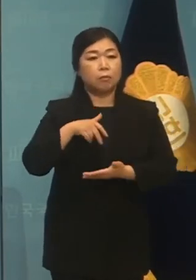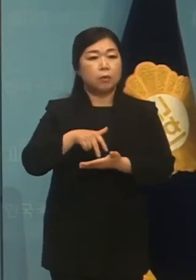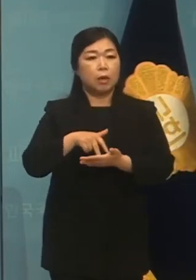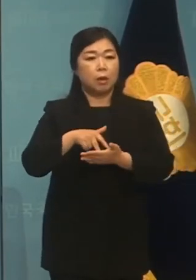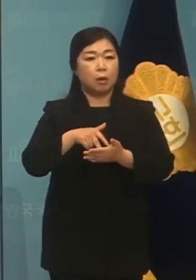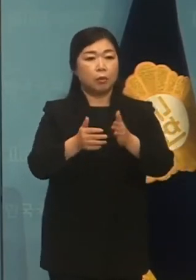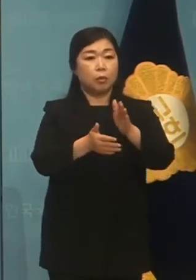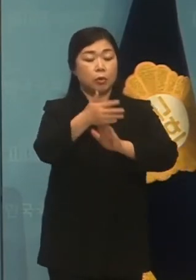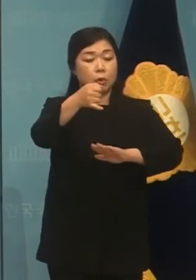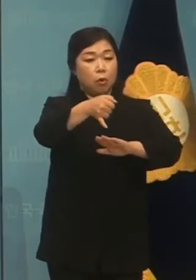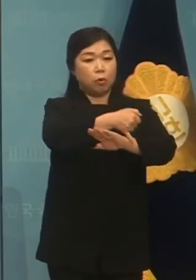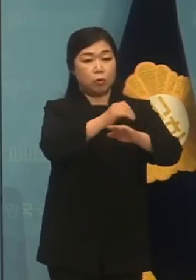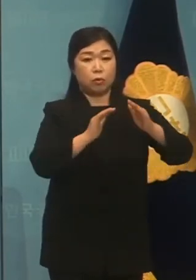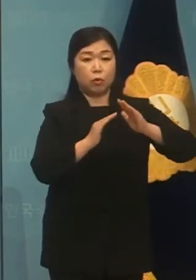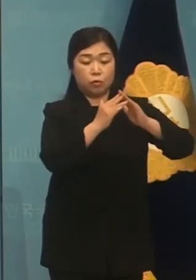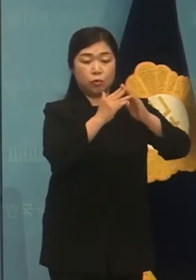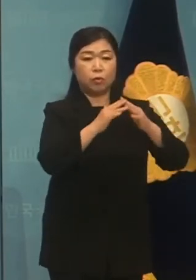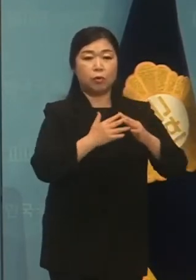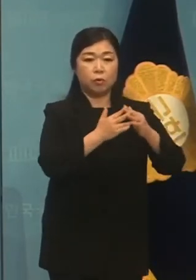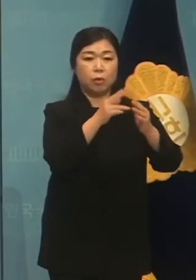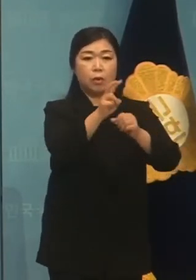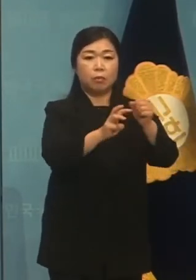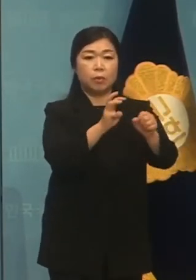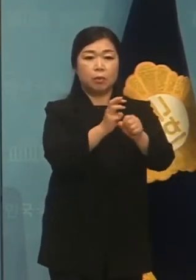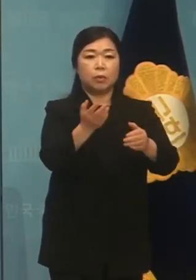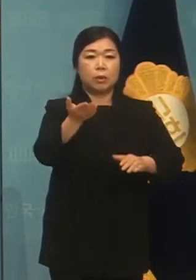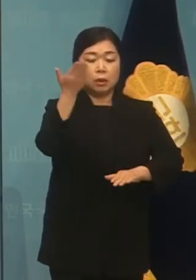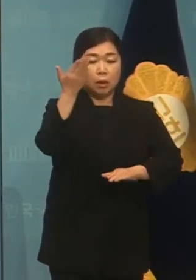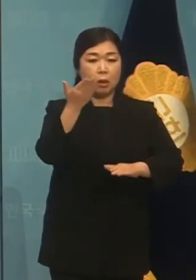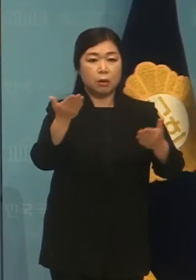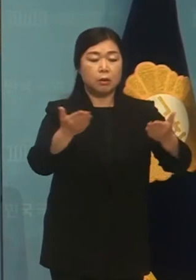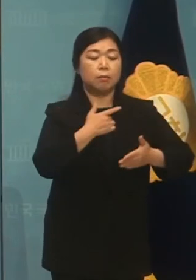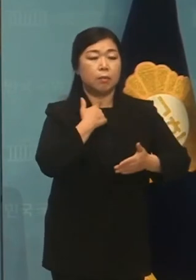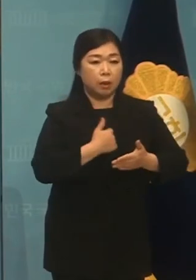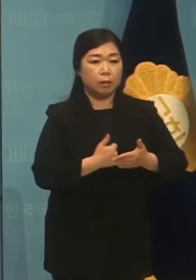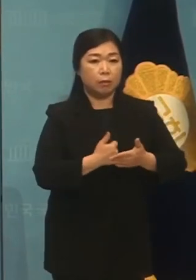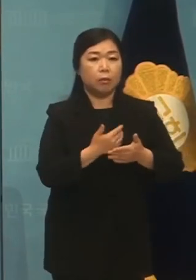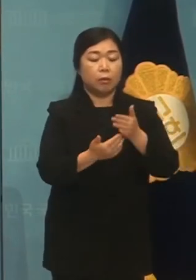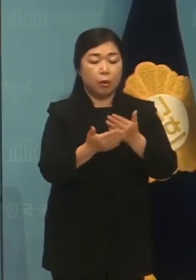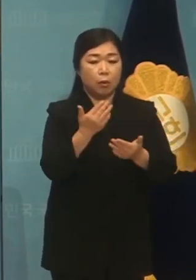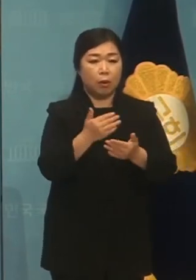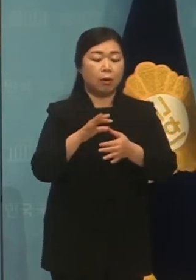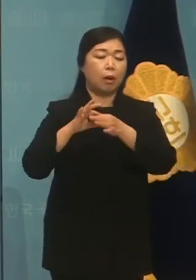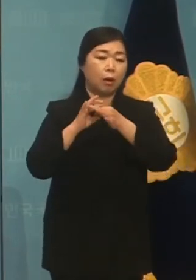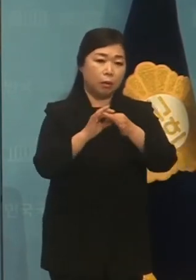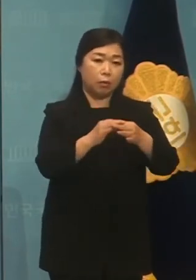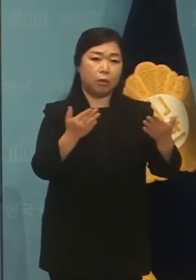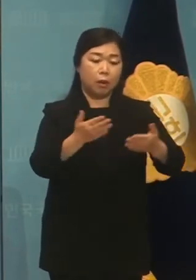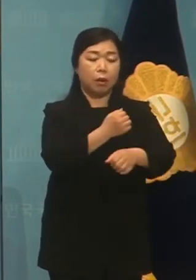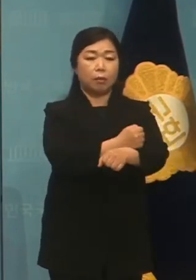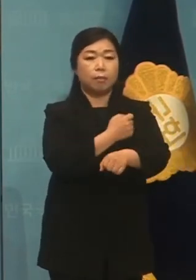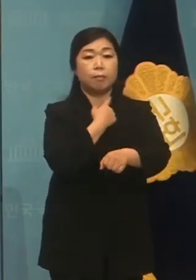도시건축계에서 지난 30년 이상 일을 해오면서 끊임없이 싸워온 일입니다.